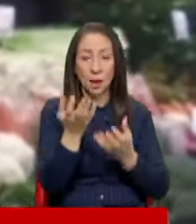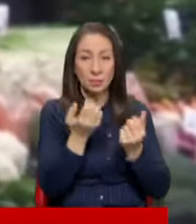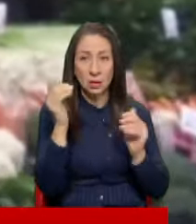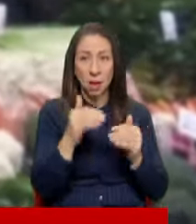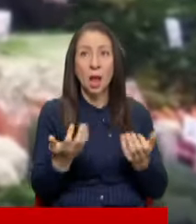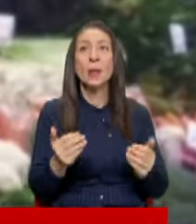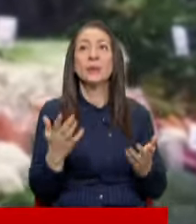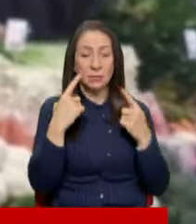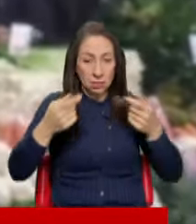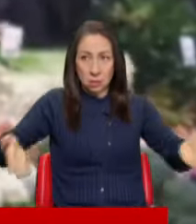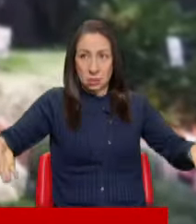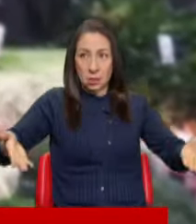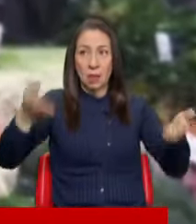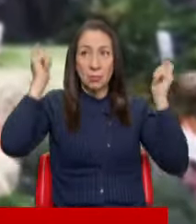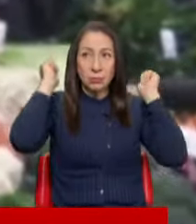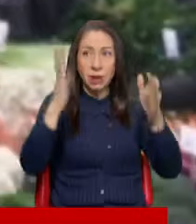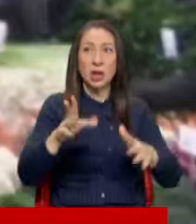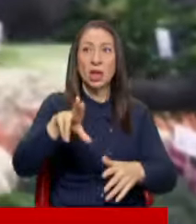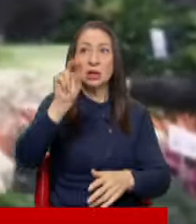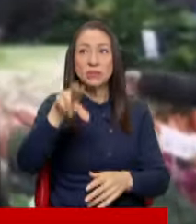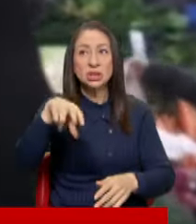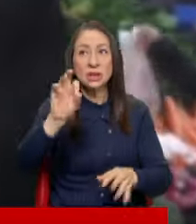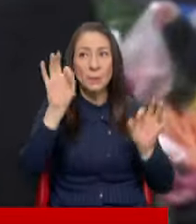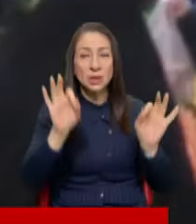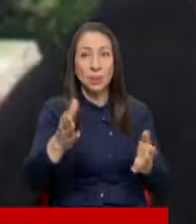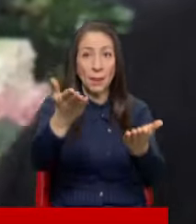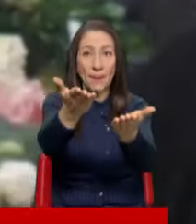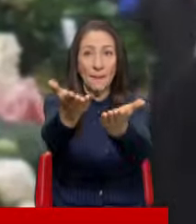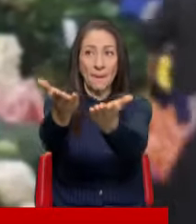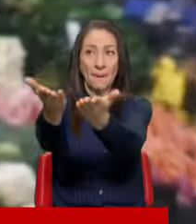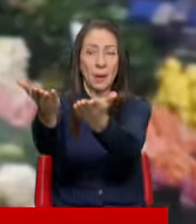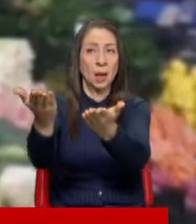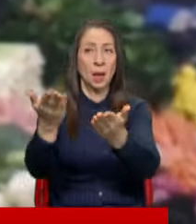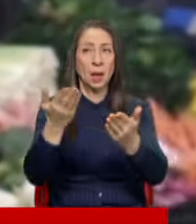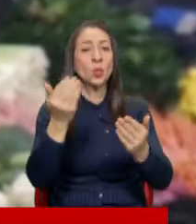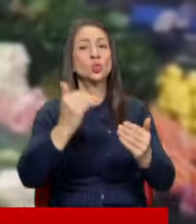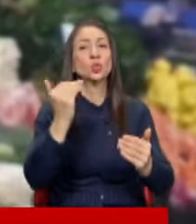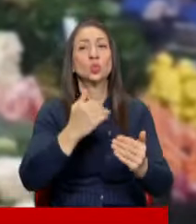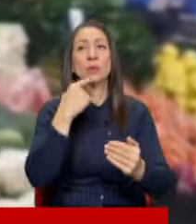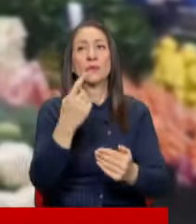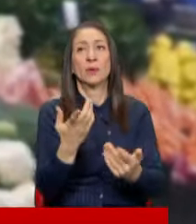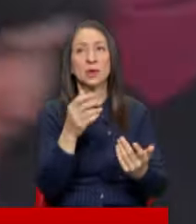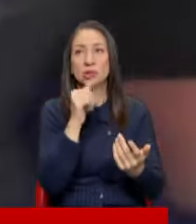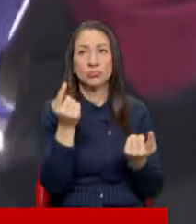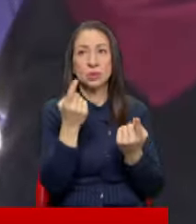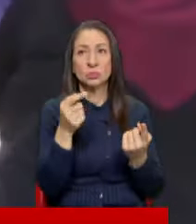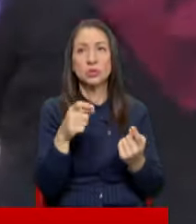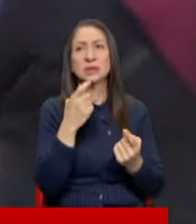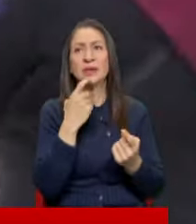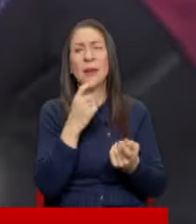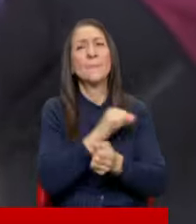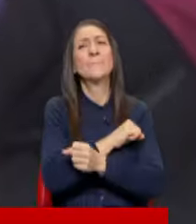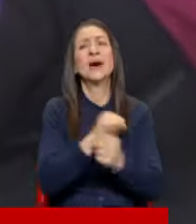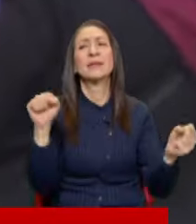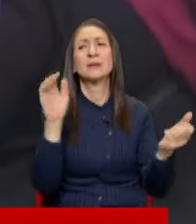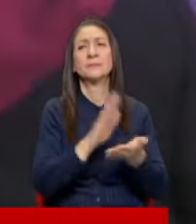geldik ama alamadık Bak her şey 70 L 80 liradan başlıyor bak uygunlar hesapta uygun hiçbir şey bu sene tamamıyla